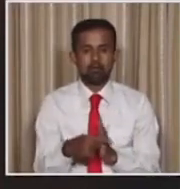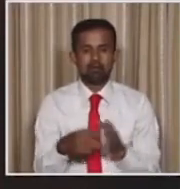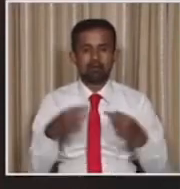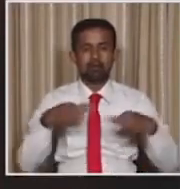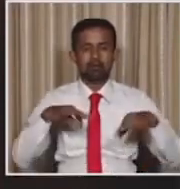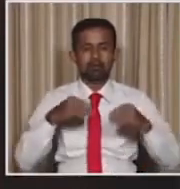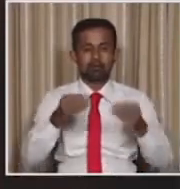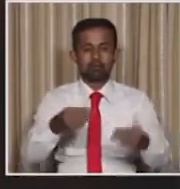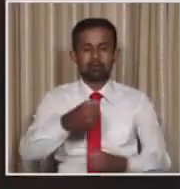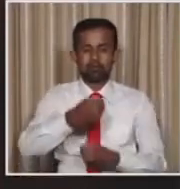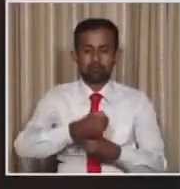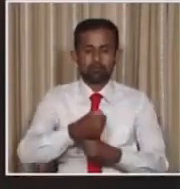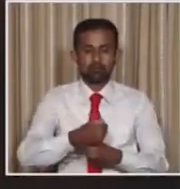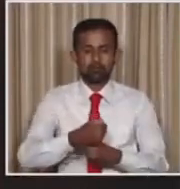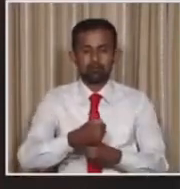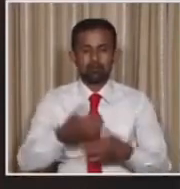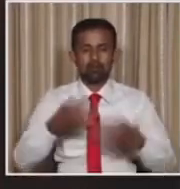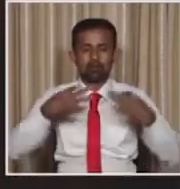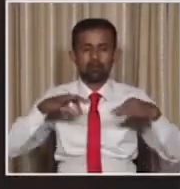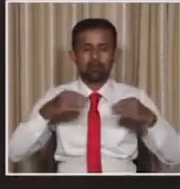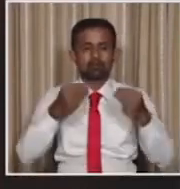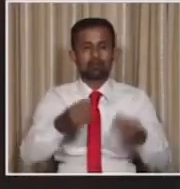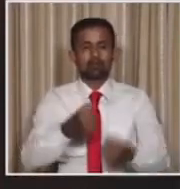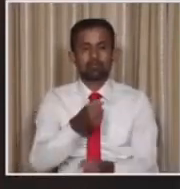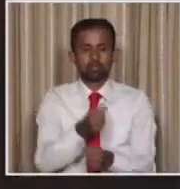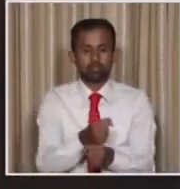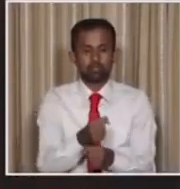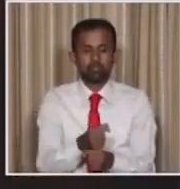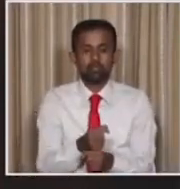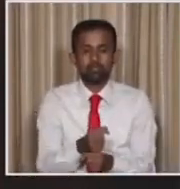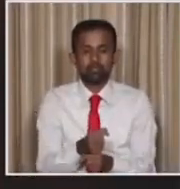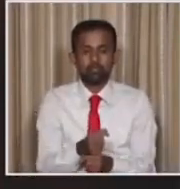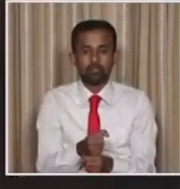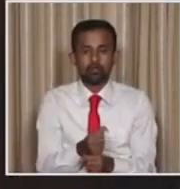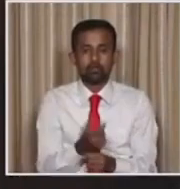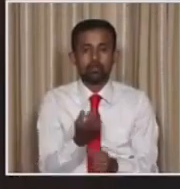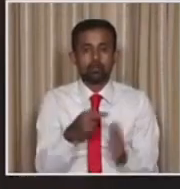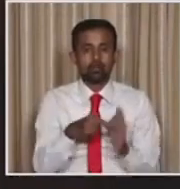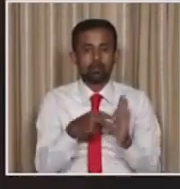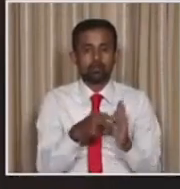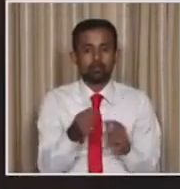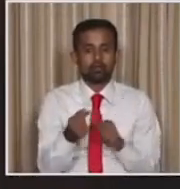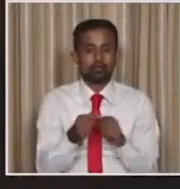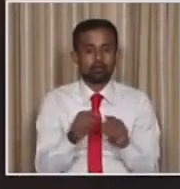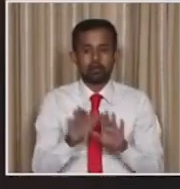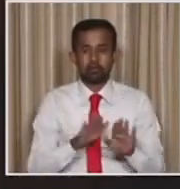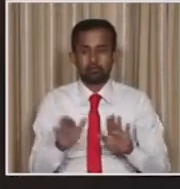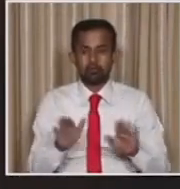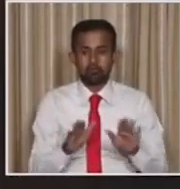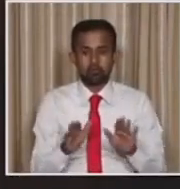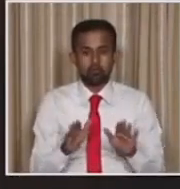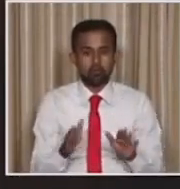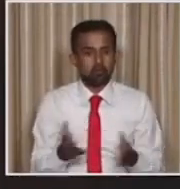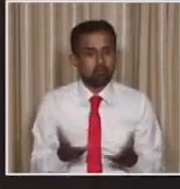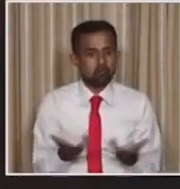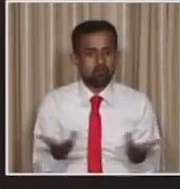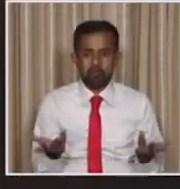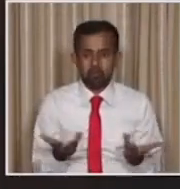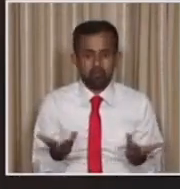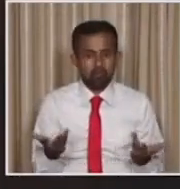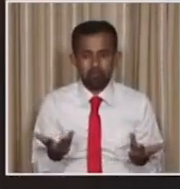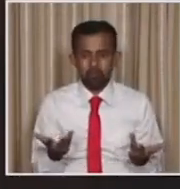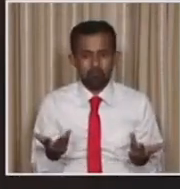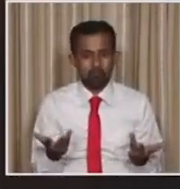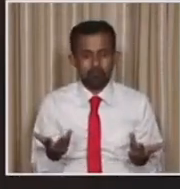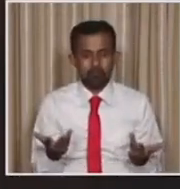දෙන ආණ්ඩුවක්, නිකන් දෙන රාජ්‍යයක් ආර්ථිකයක් විදිහට අපිට පවත්වාගෙන යන්න පුළුවන්කම නැහැ.